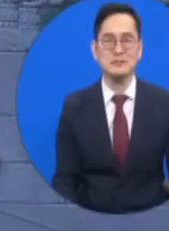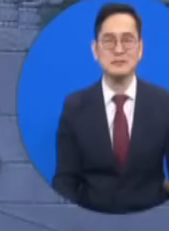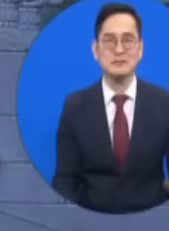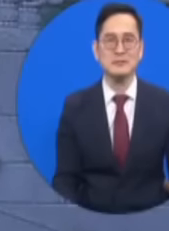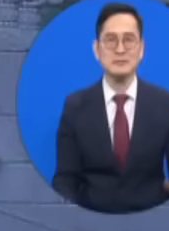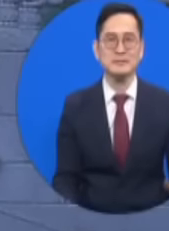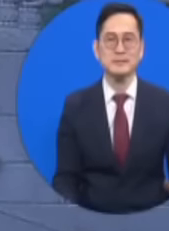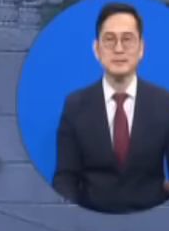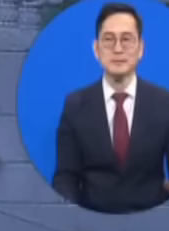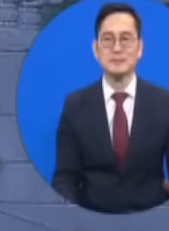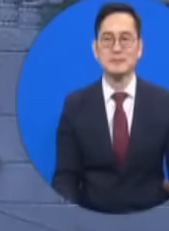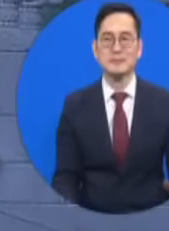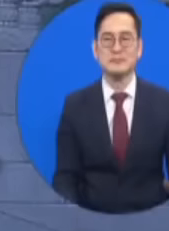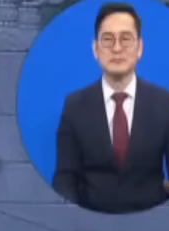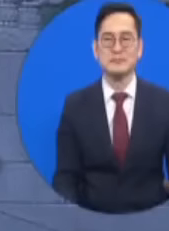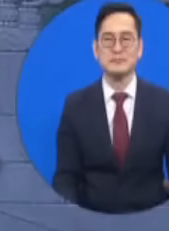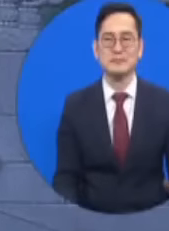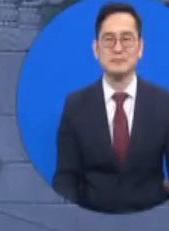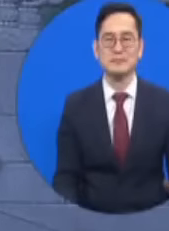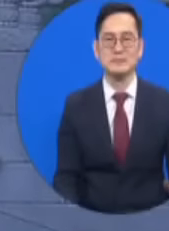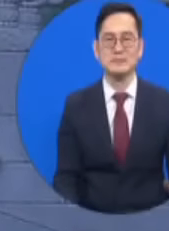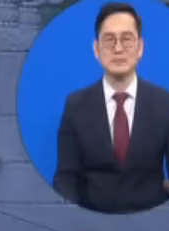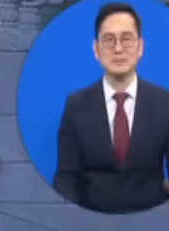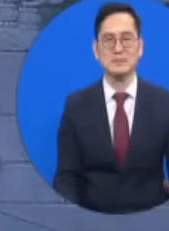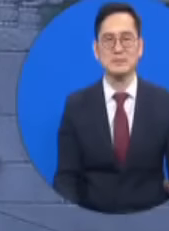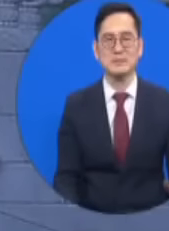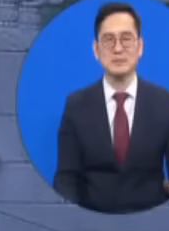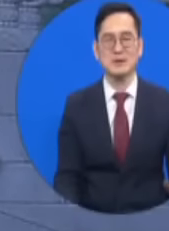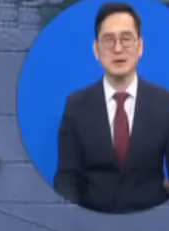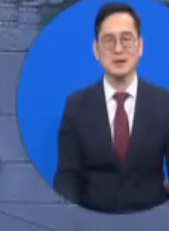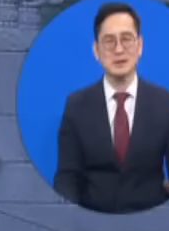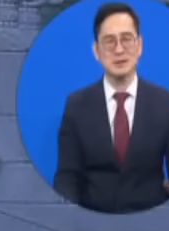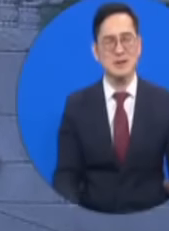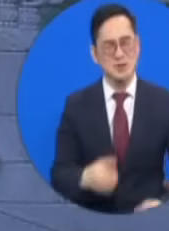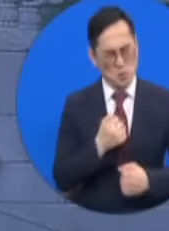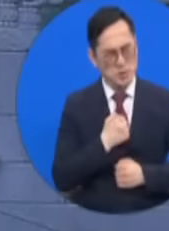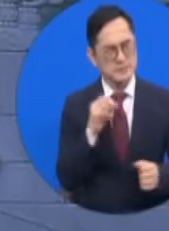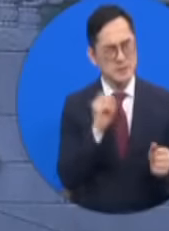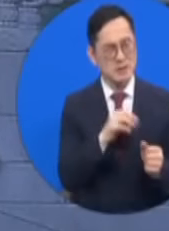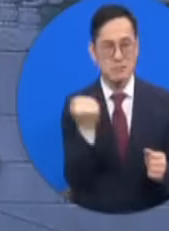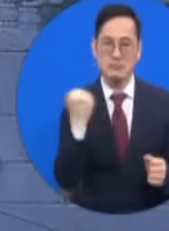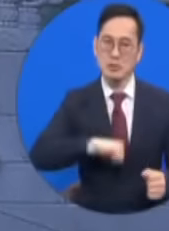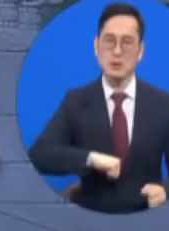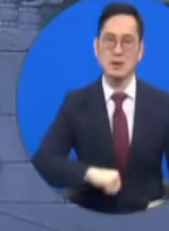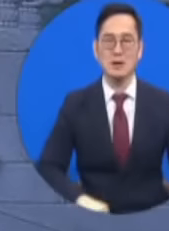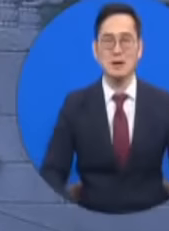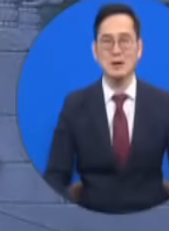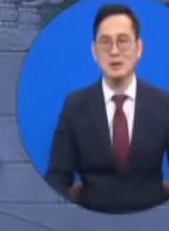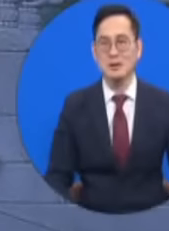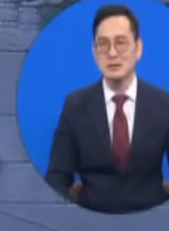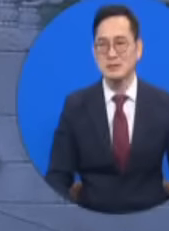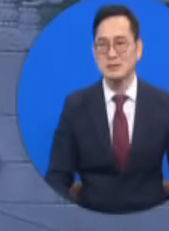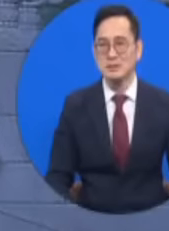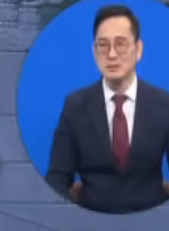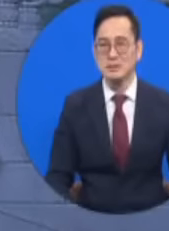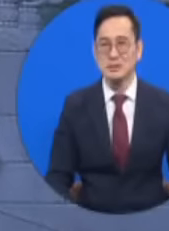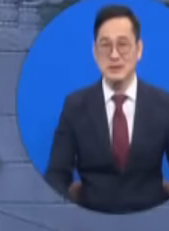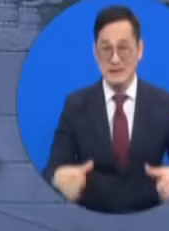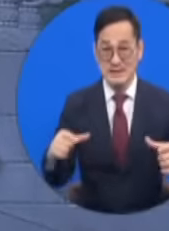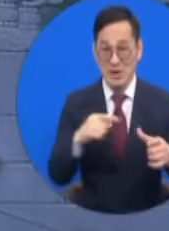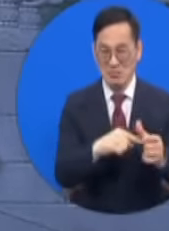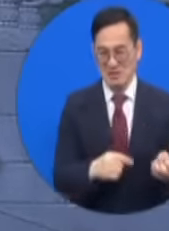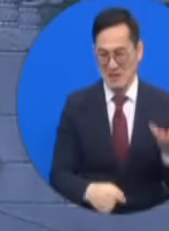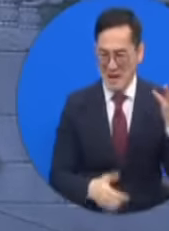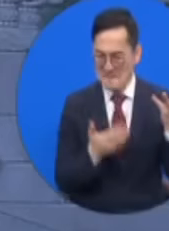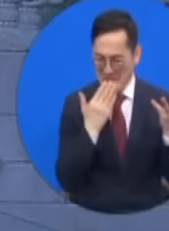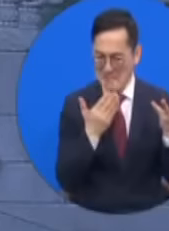하는 이 후보는 도대체 어떤 생각으로 이 선거를 임하는 겁니까? 본인 지역구에서 본인이 유리하다 이런 판단?